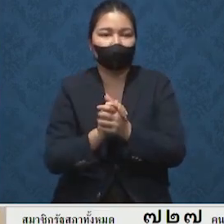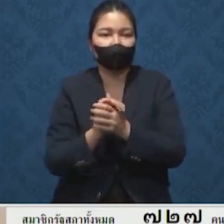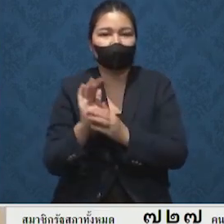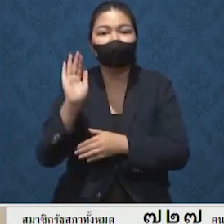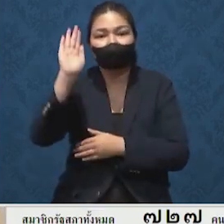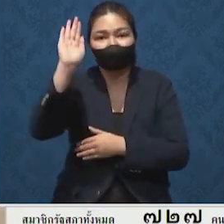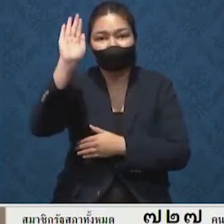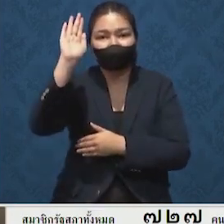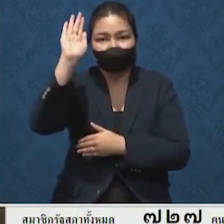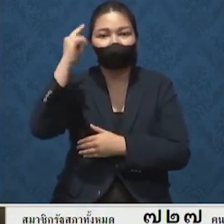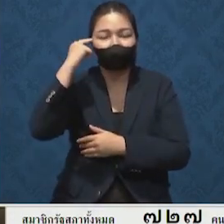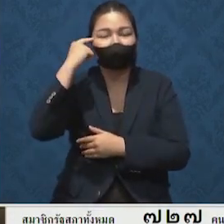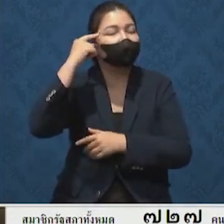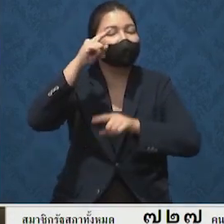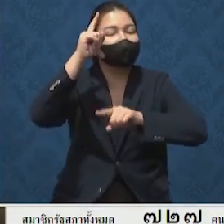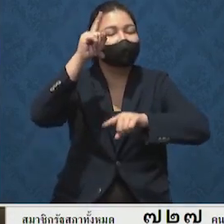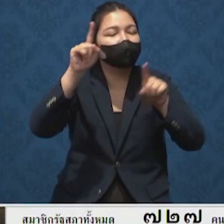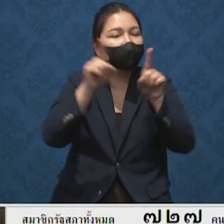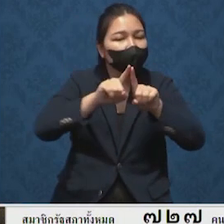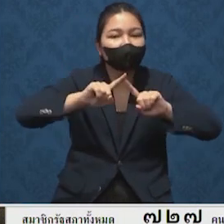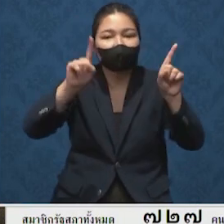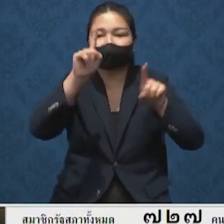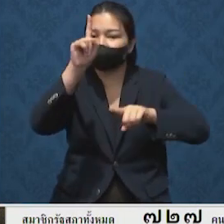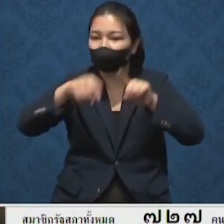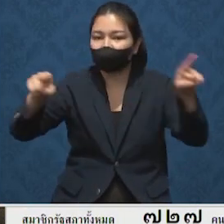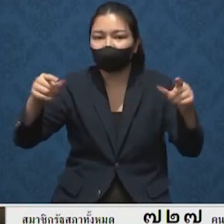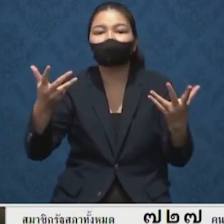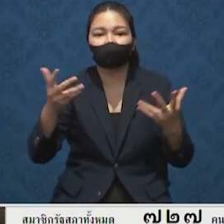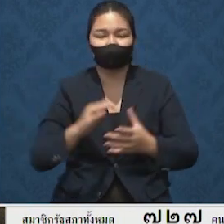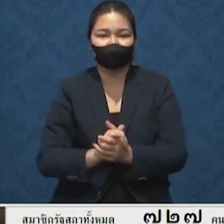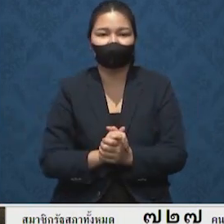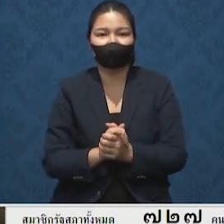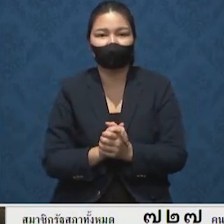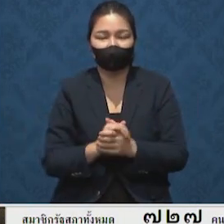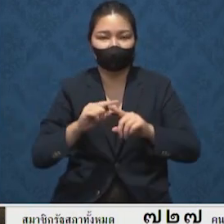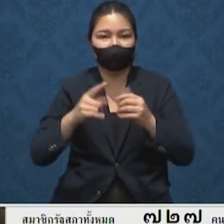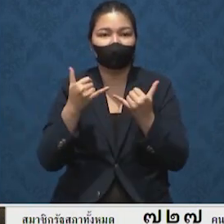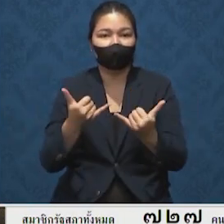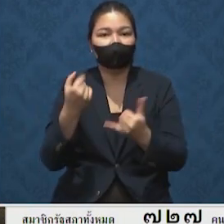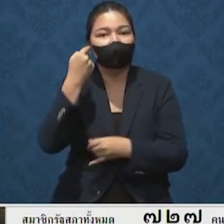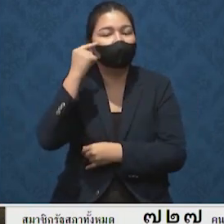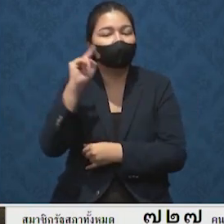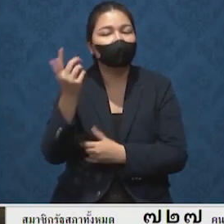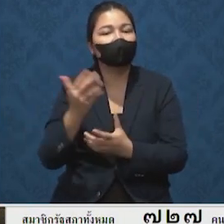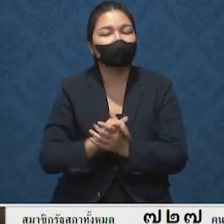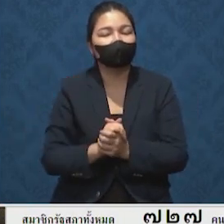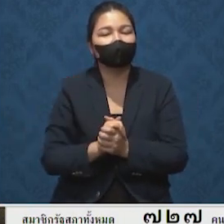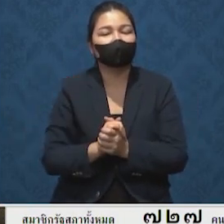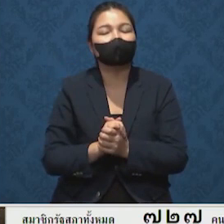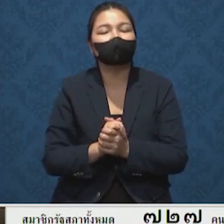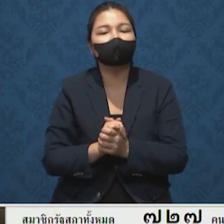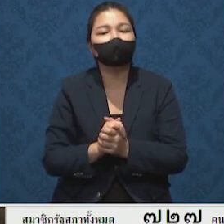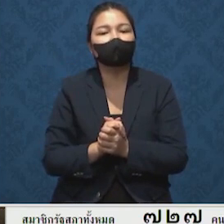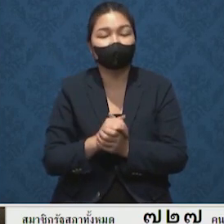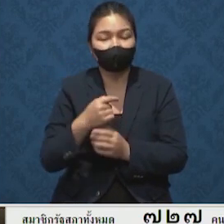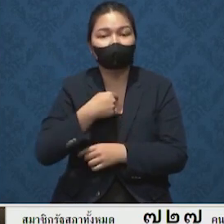เห็นที่แตกต่างกันโดยสิ้นเชิงสำหรับพวกเราบางฝ่ายนะครับแต่ว่าผมก็ตัดสินใจโดยให้เวลาเท่าที่เราสาม